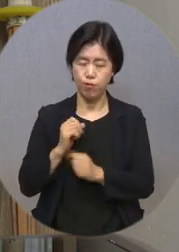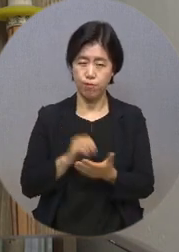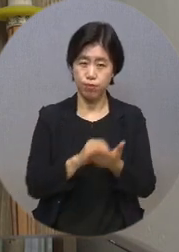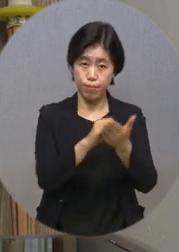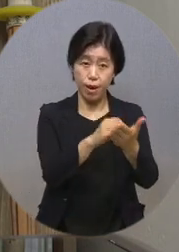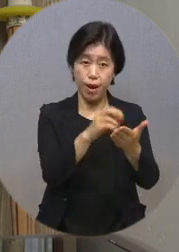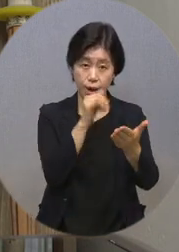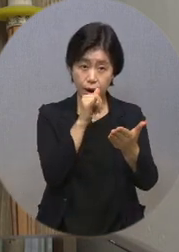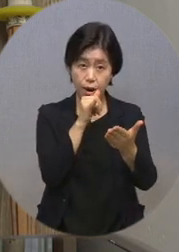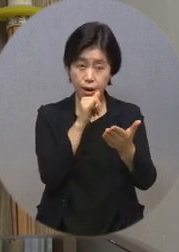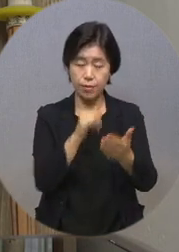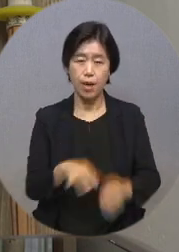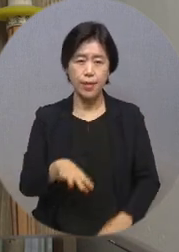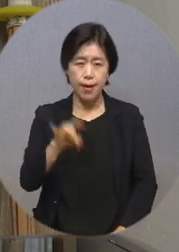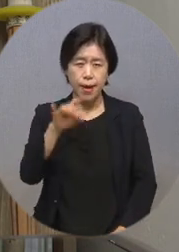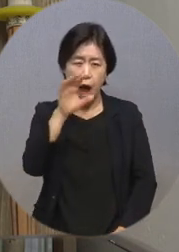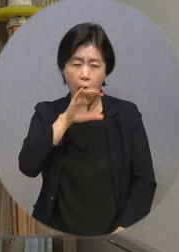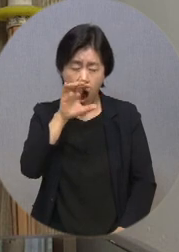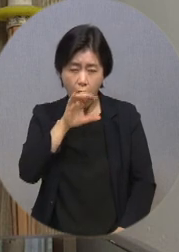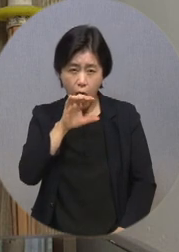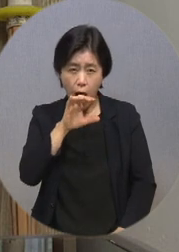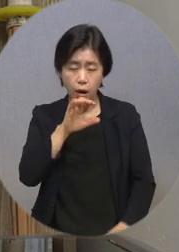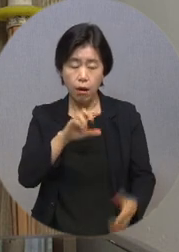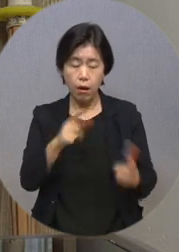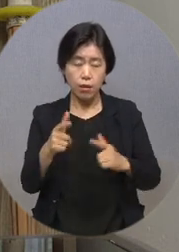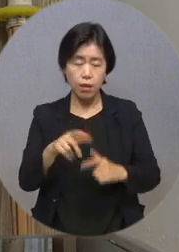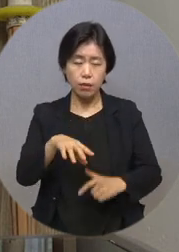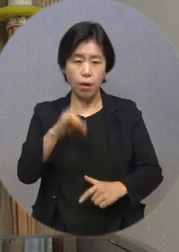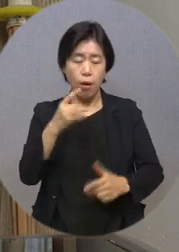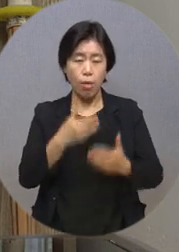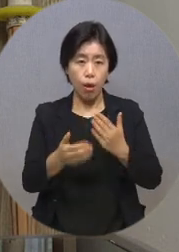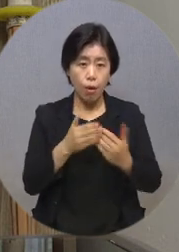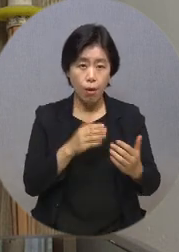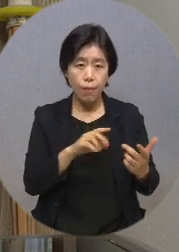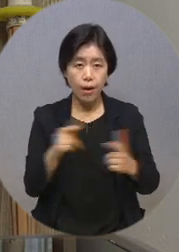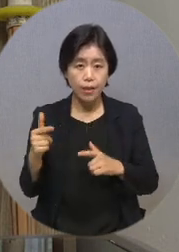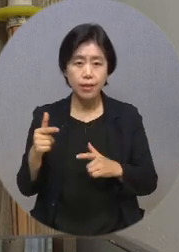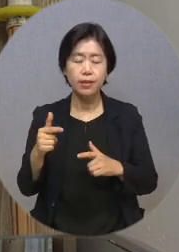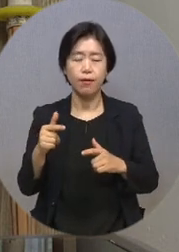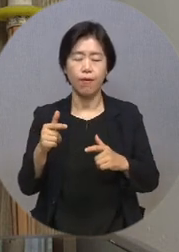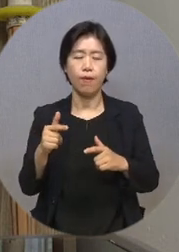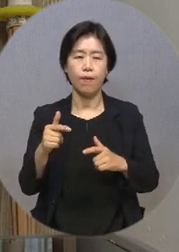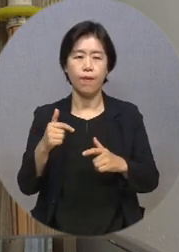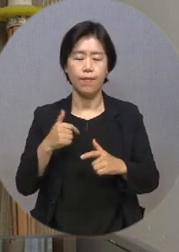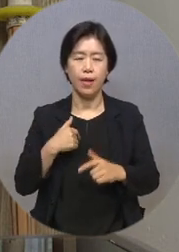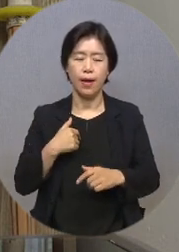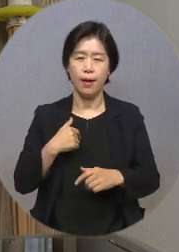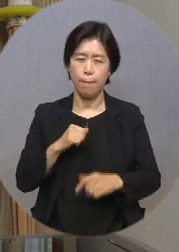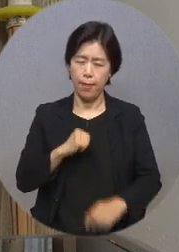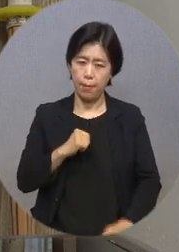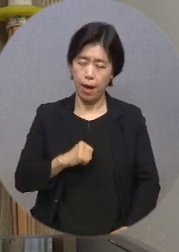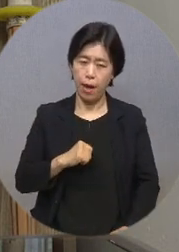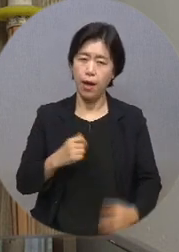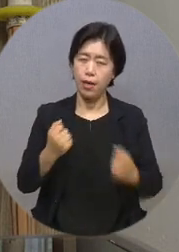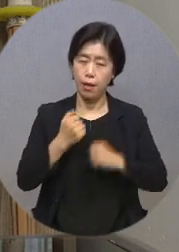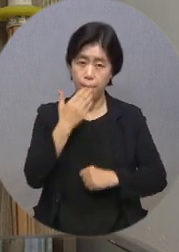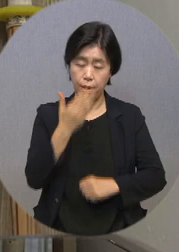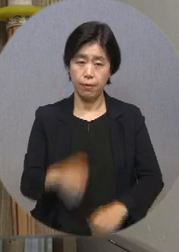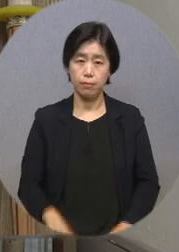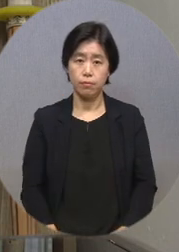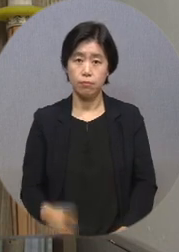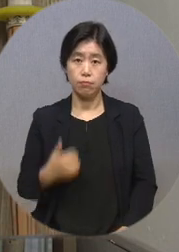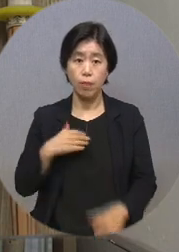그 소중한 경험들이 지금의 저를 견디게 한 것 같습니다. 네. 살다 보면 많은 일들을